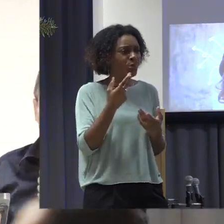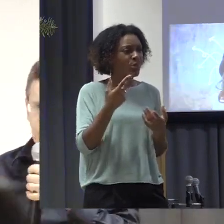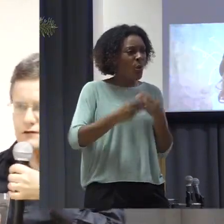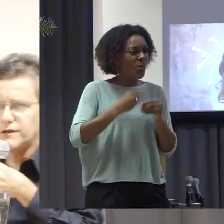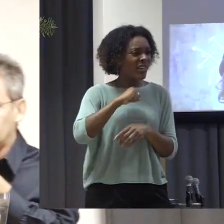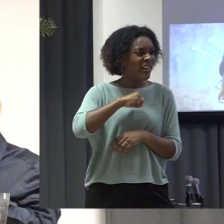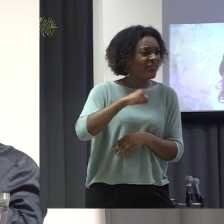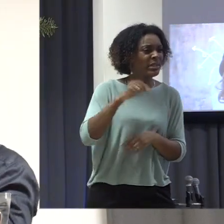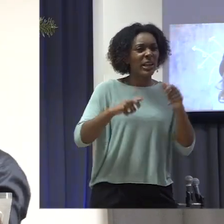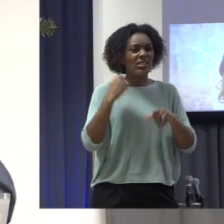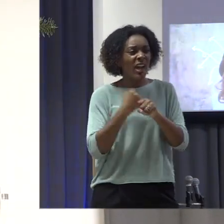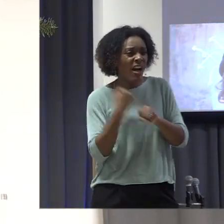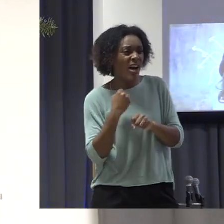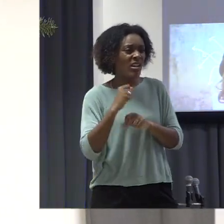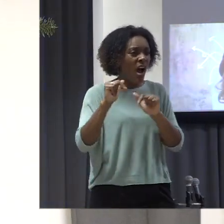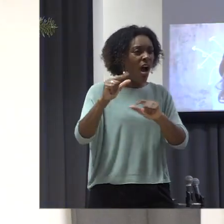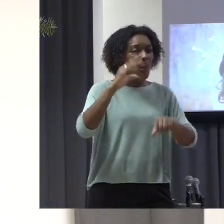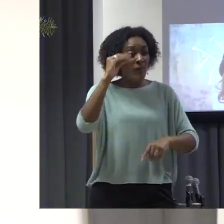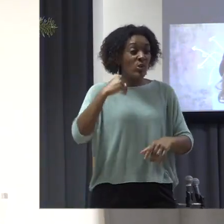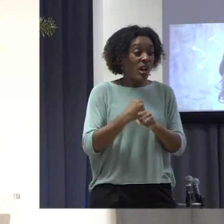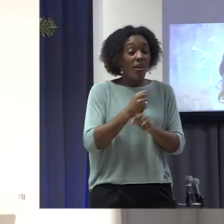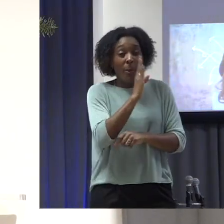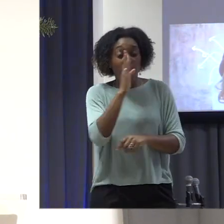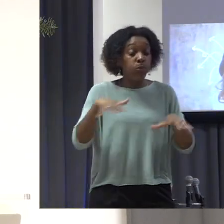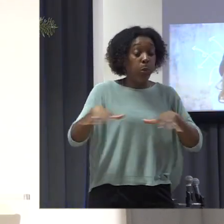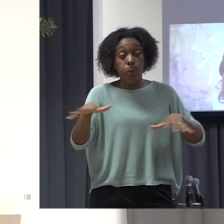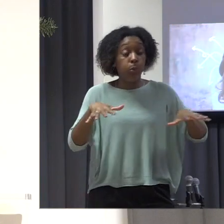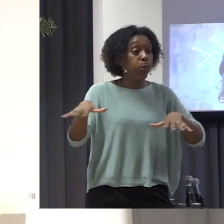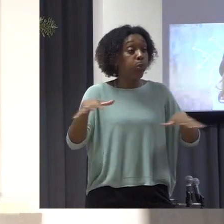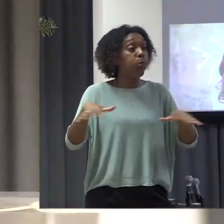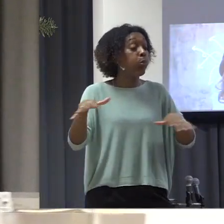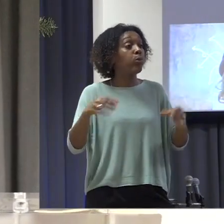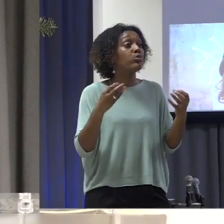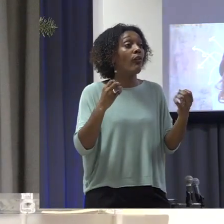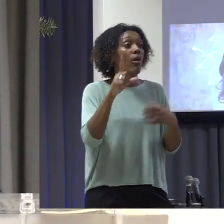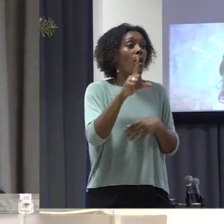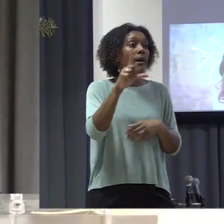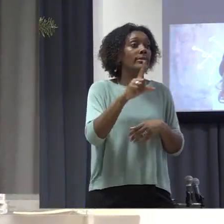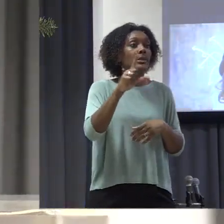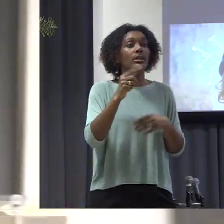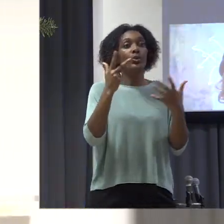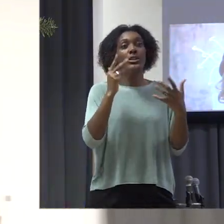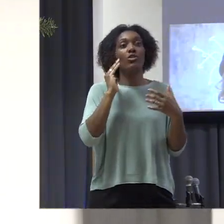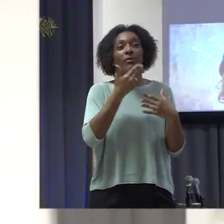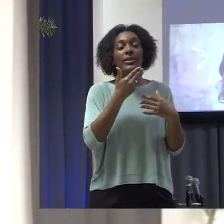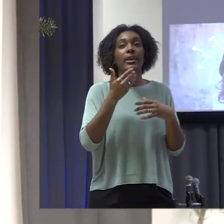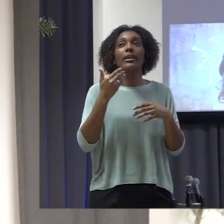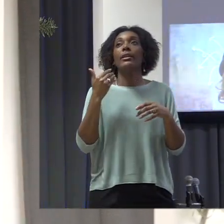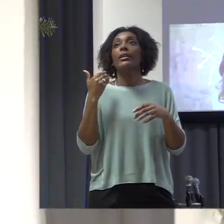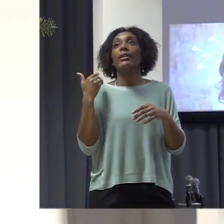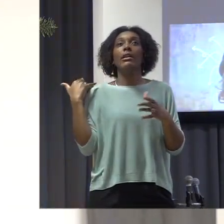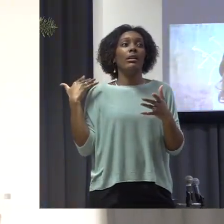activités professionnelles s'est faite pour beaucoup d'entre nous le lundi 8 janvier. Et avec